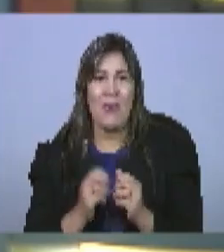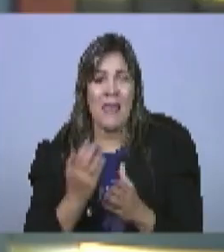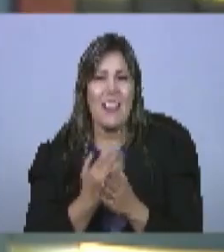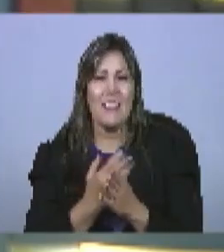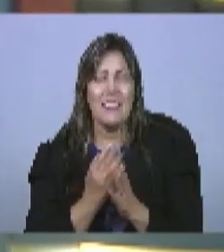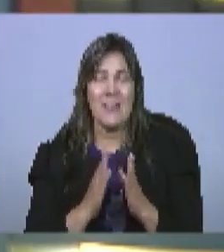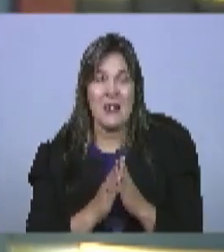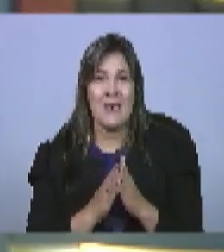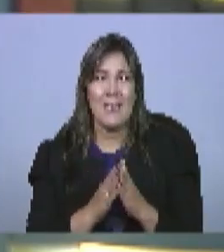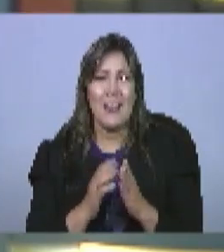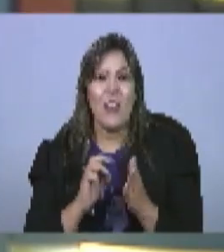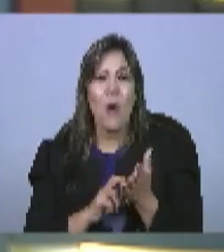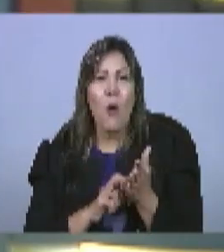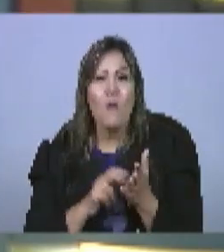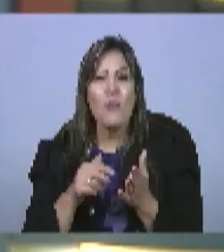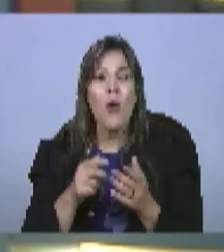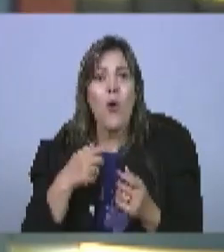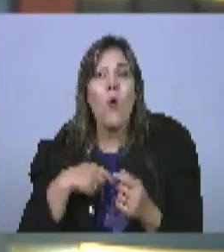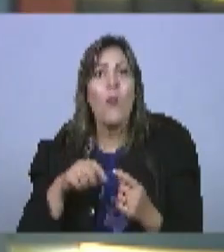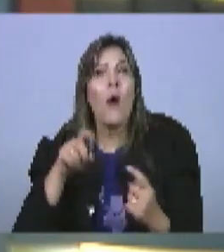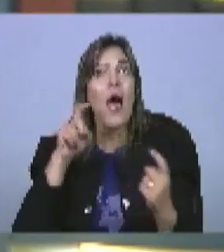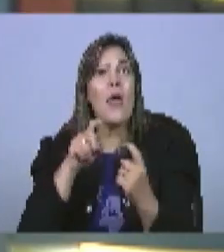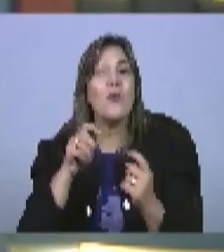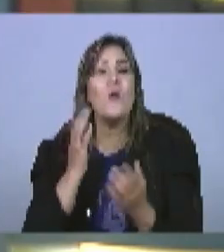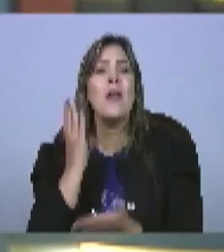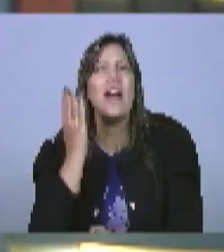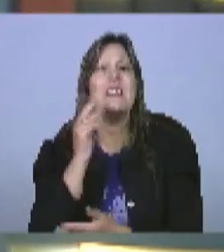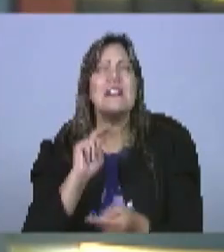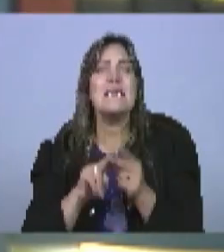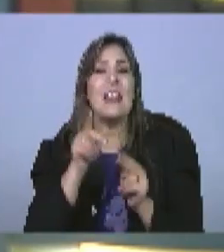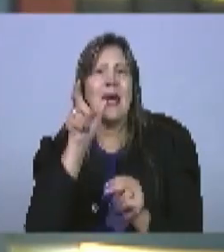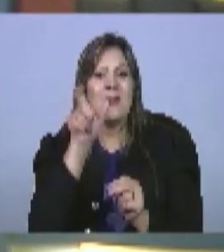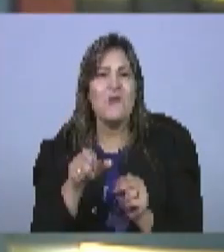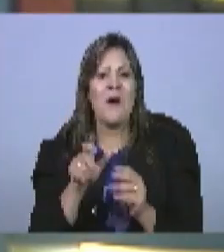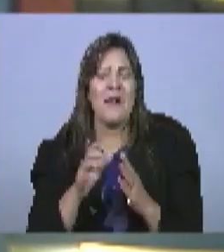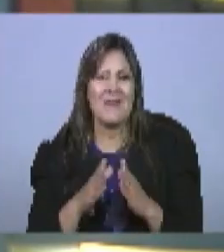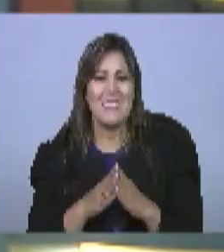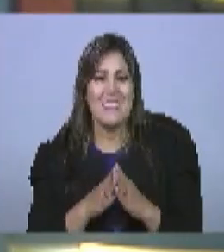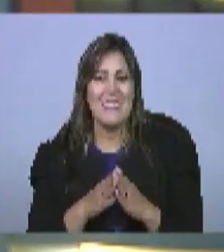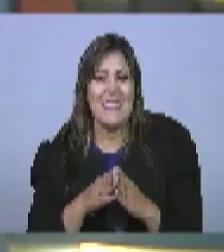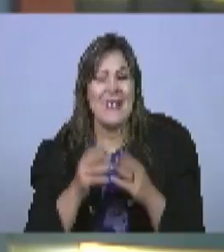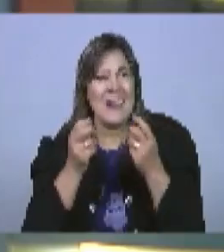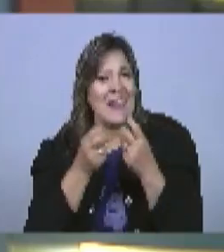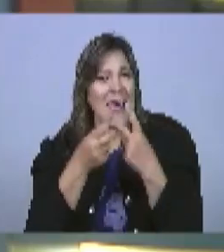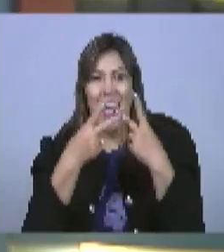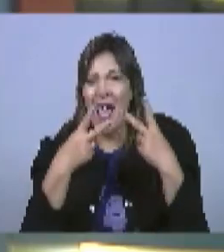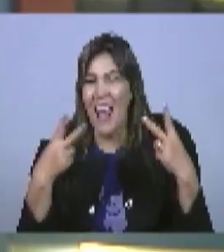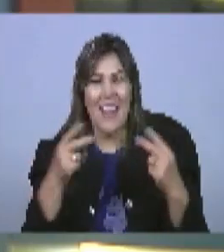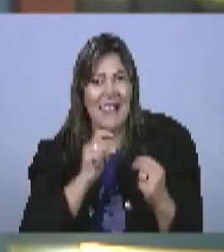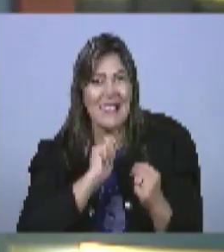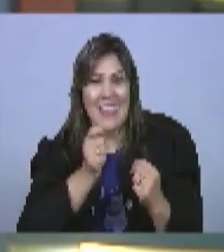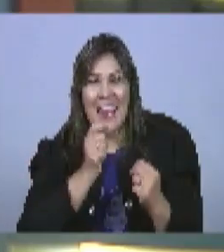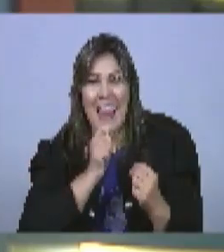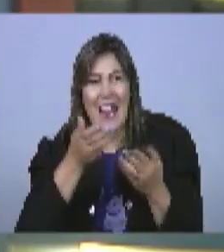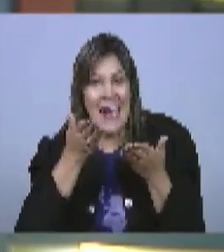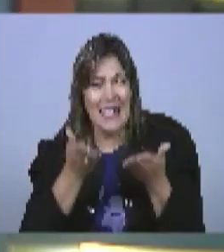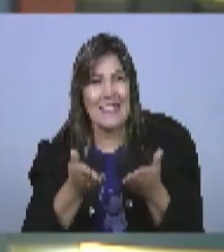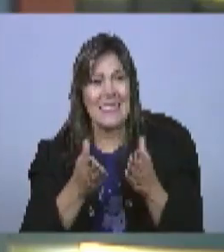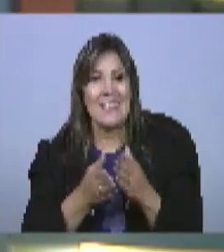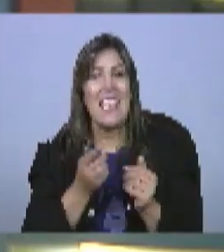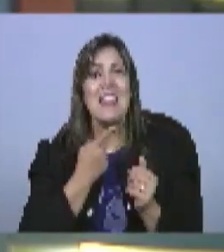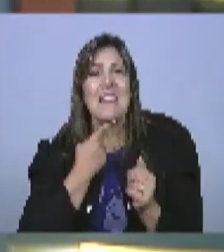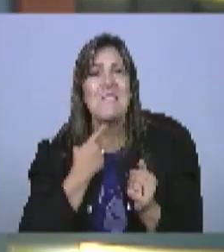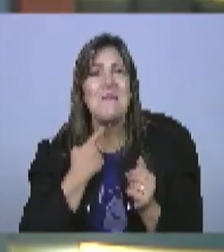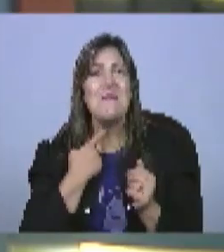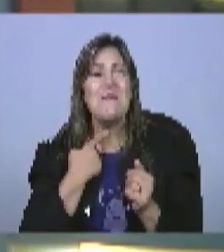الخوف الذي يعتبر العدو الاساسي لاي شخص احنا كده وصلنا لختام هذه الحلقه اتمنى